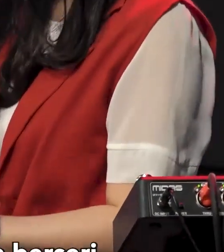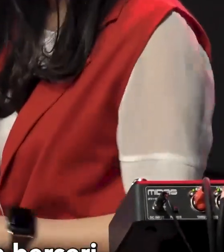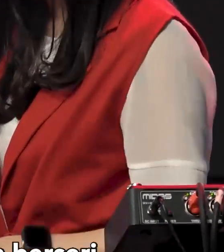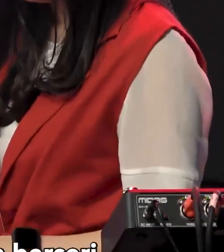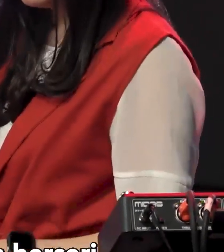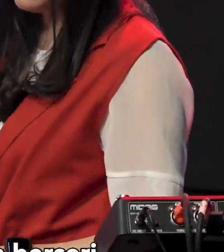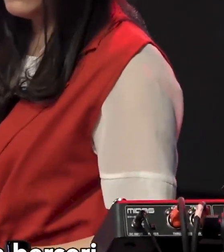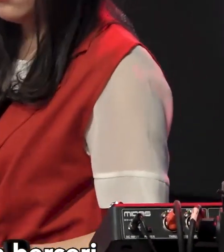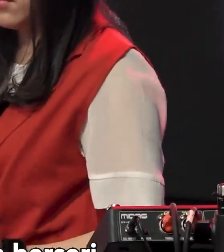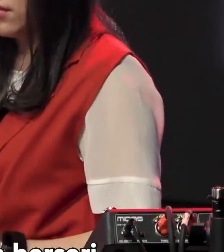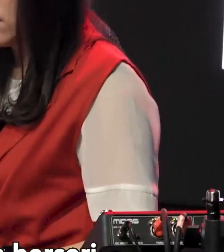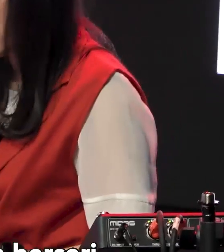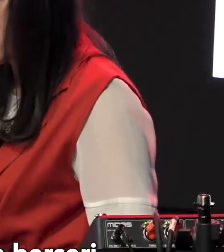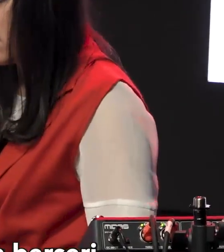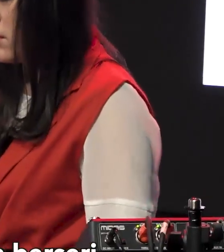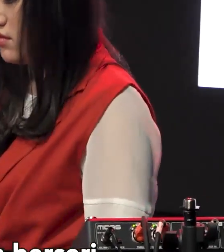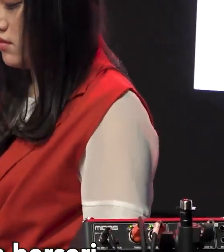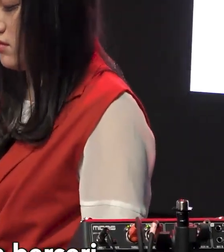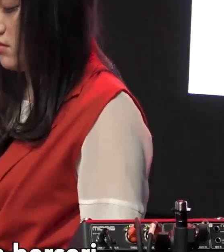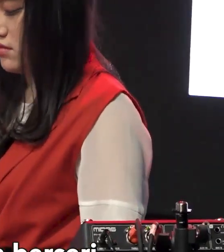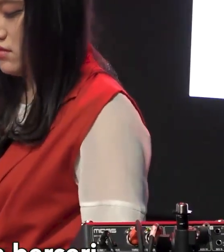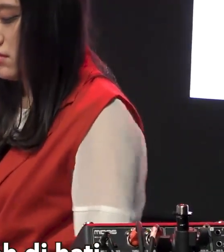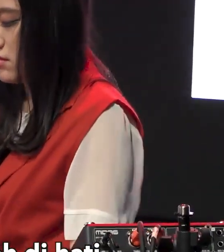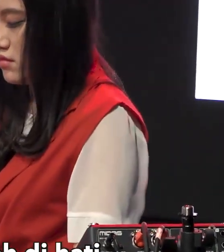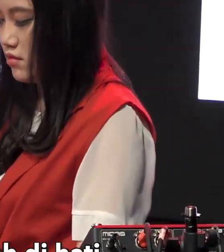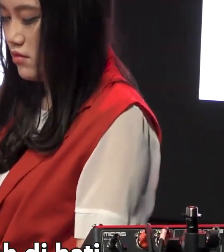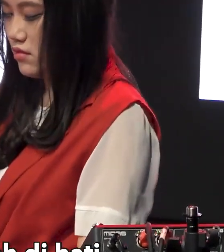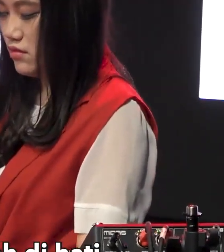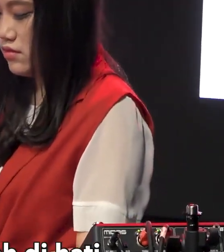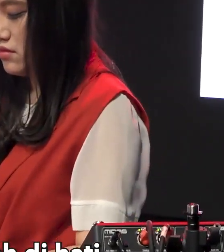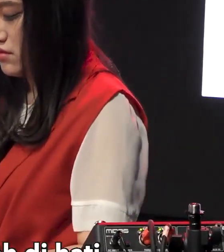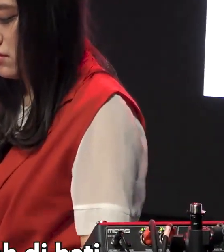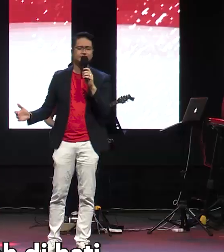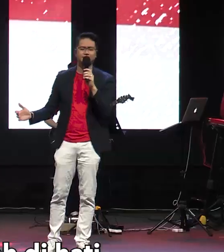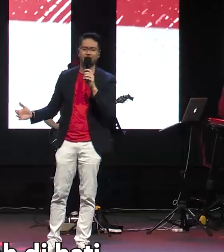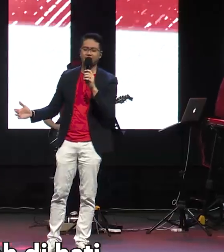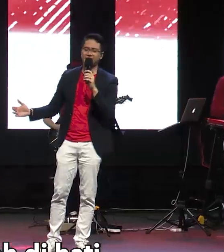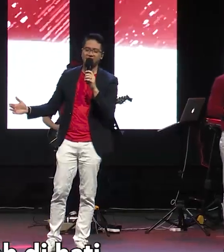alam permai indah berseri,